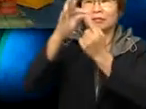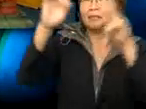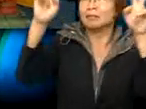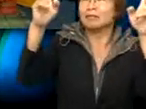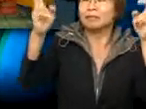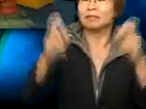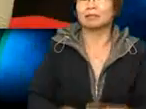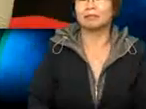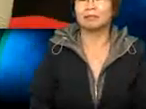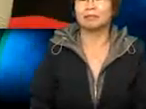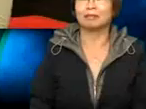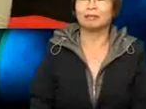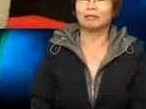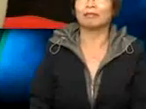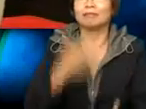istimewa.